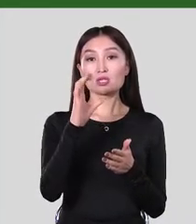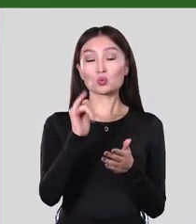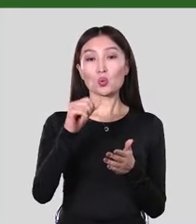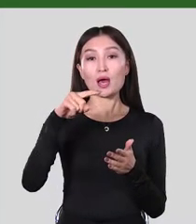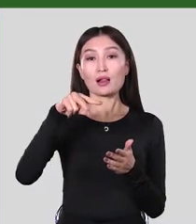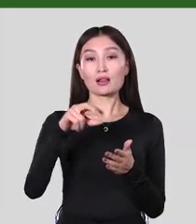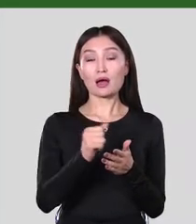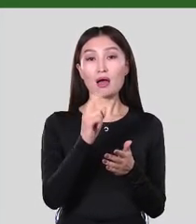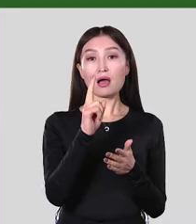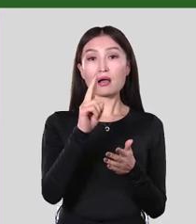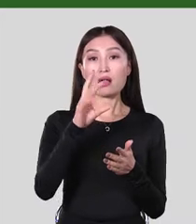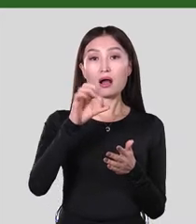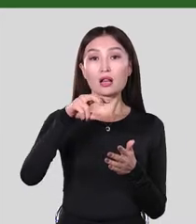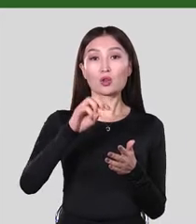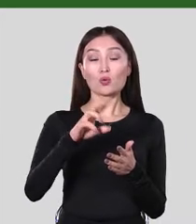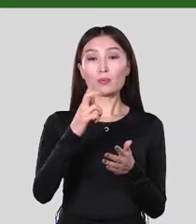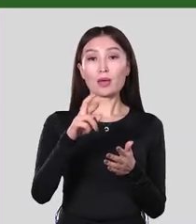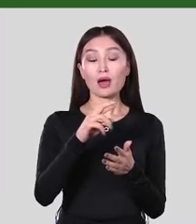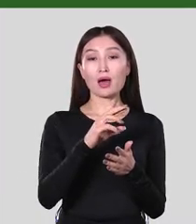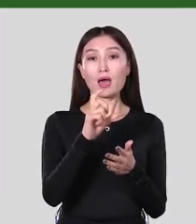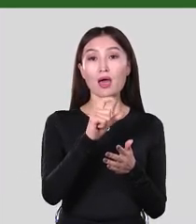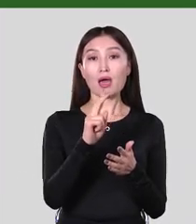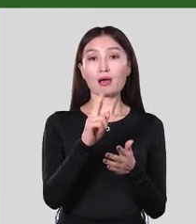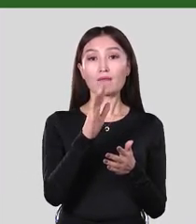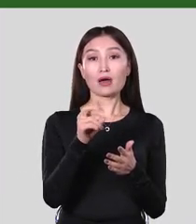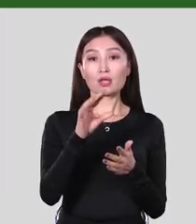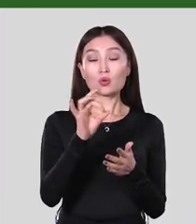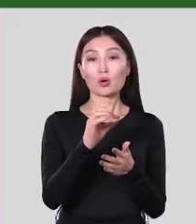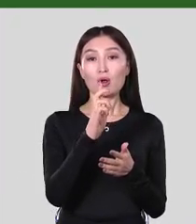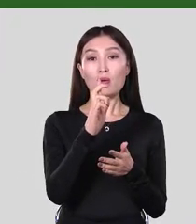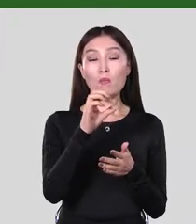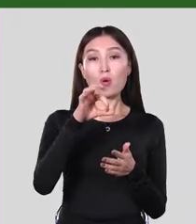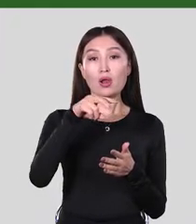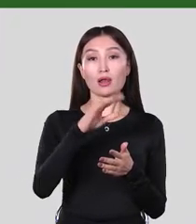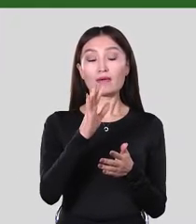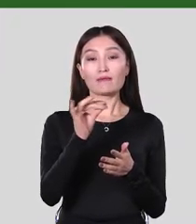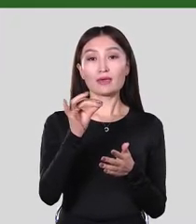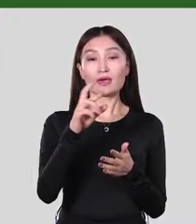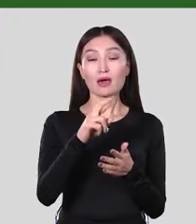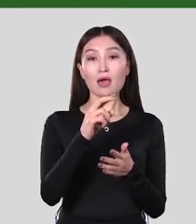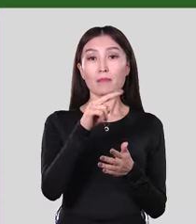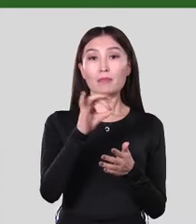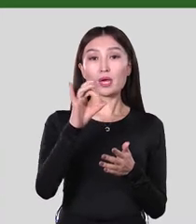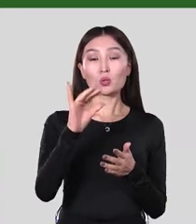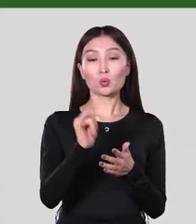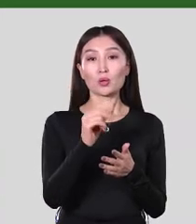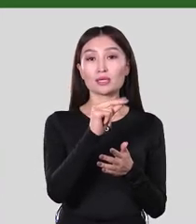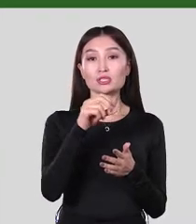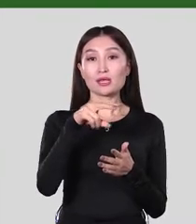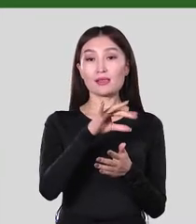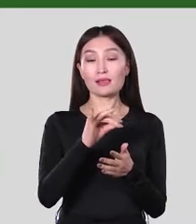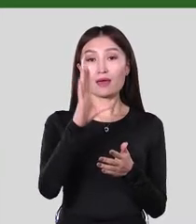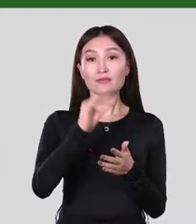Венесуэла, Колумбия, Эквадор, Боливия, Перу и Чили. Все